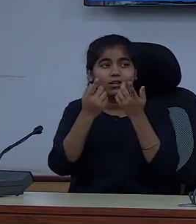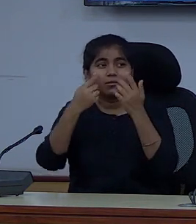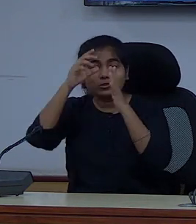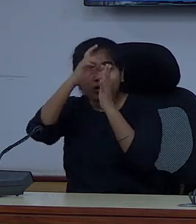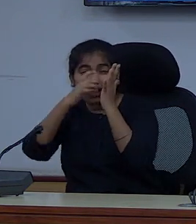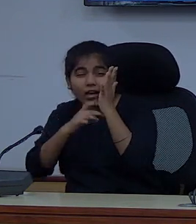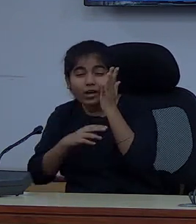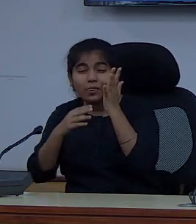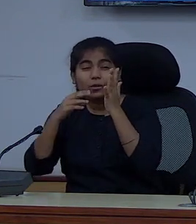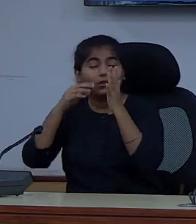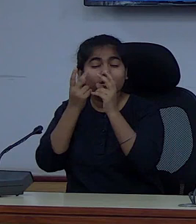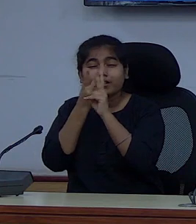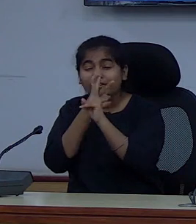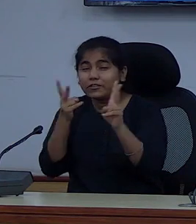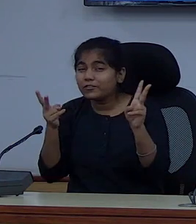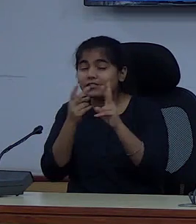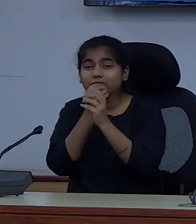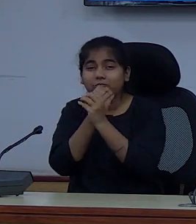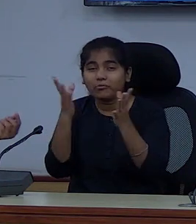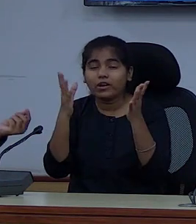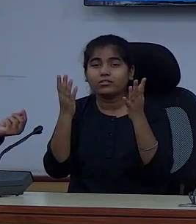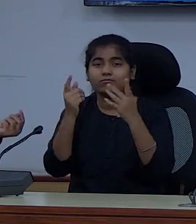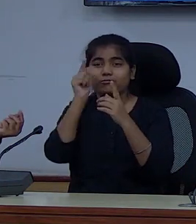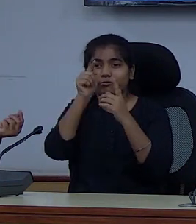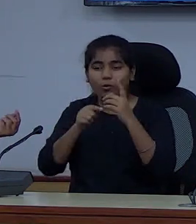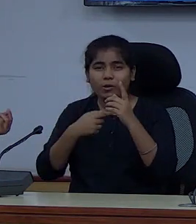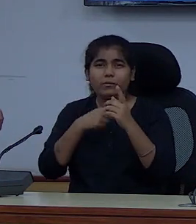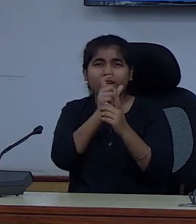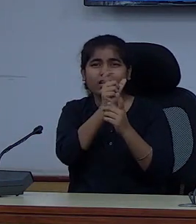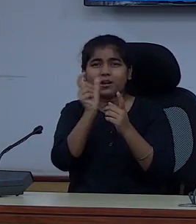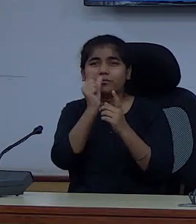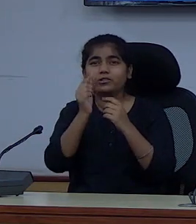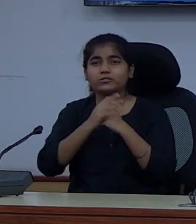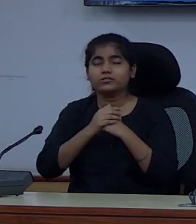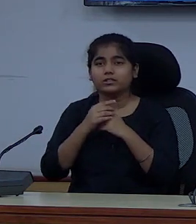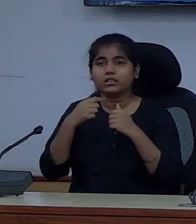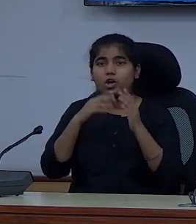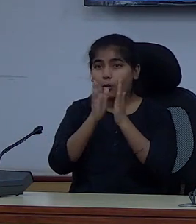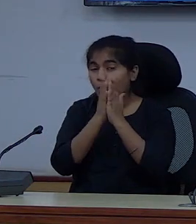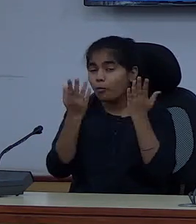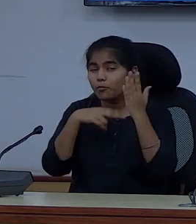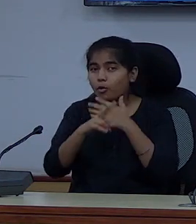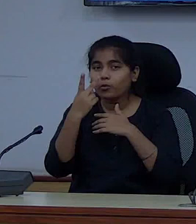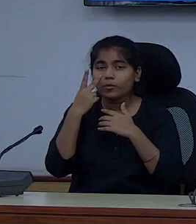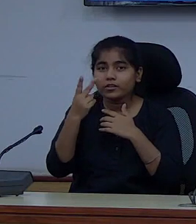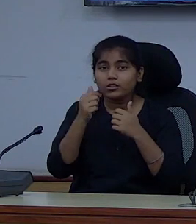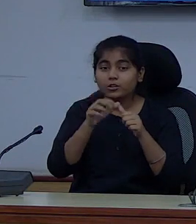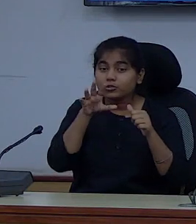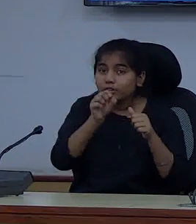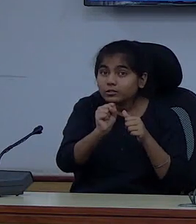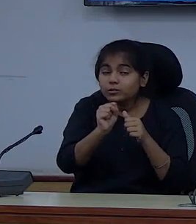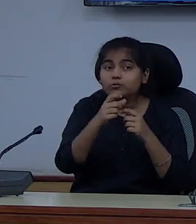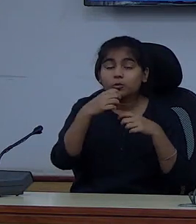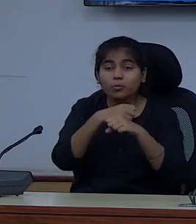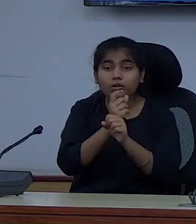बात है. तो आप समझ गए कि सुगमता आखिर दिखने में कितना एक छोटा सा वर्ड है, लेकिन अगर उसके अंदर आप जाने की जब कोशिश करेंगे तो कितनी चीज़ें